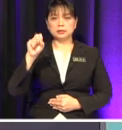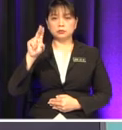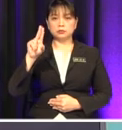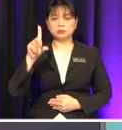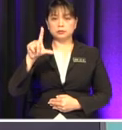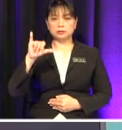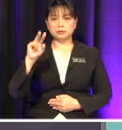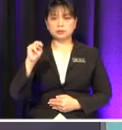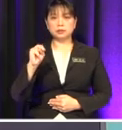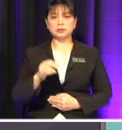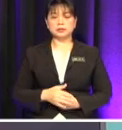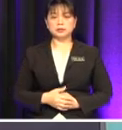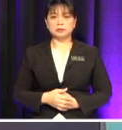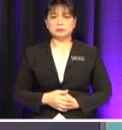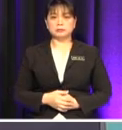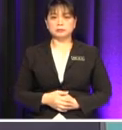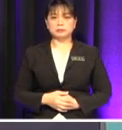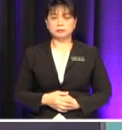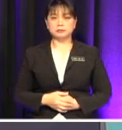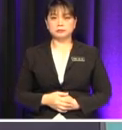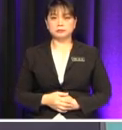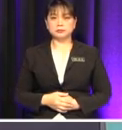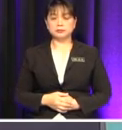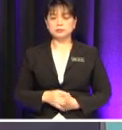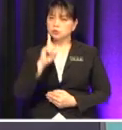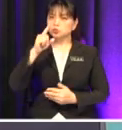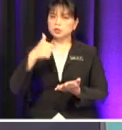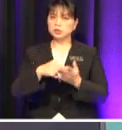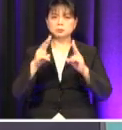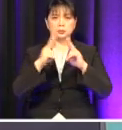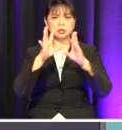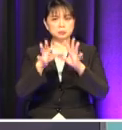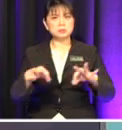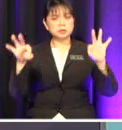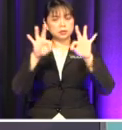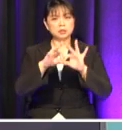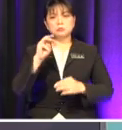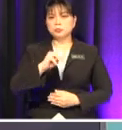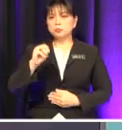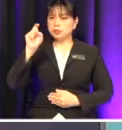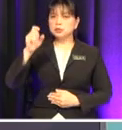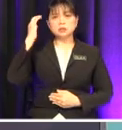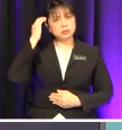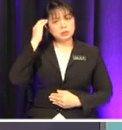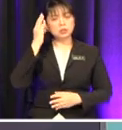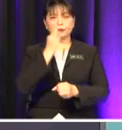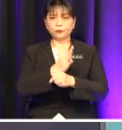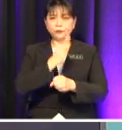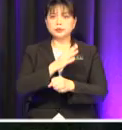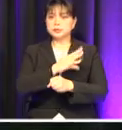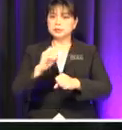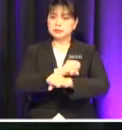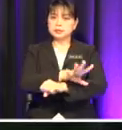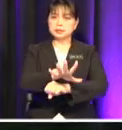kemudian satu lagi yang paling penting fungsi dan kesan